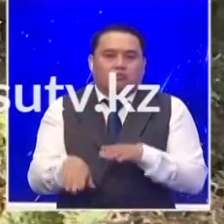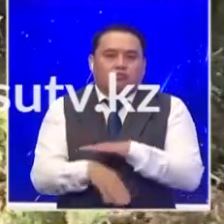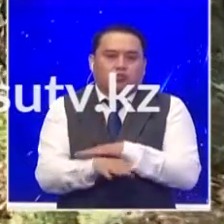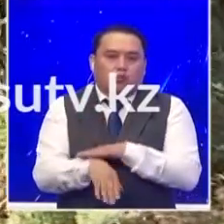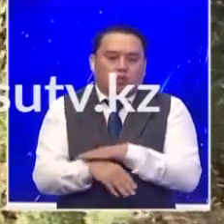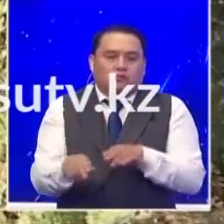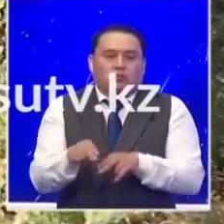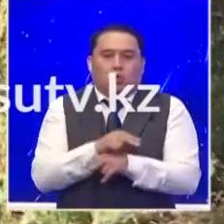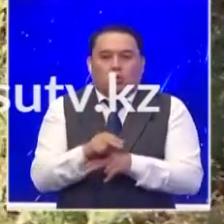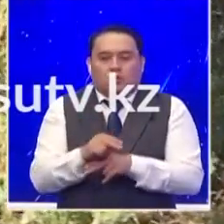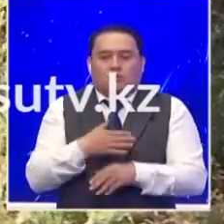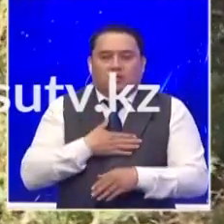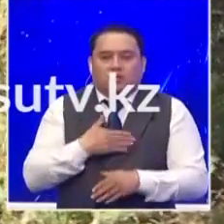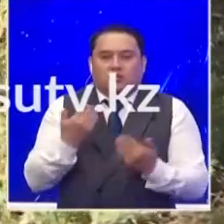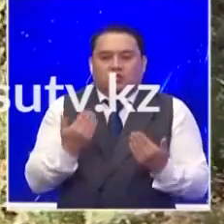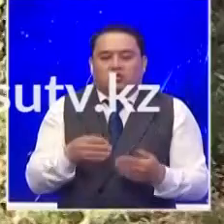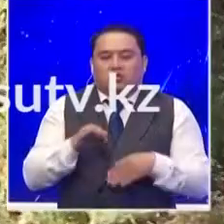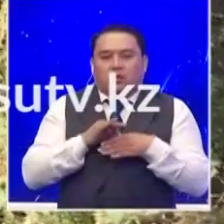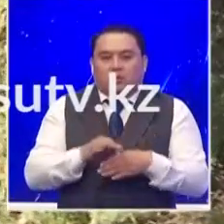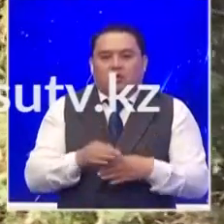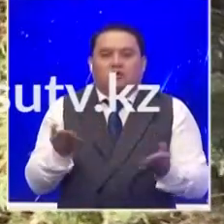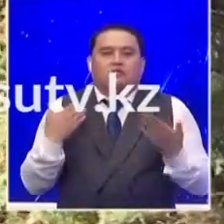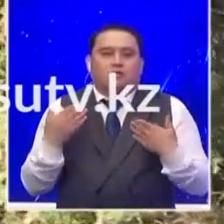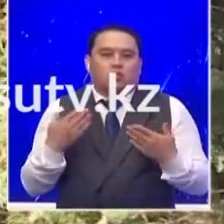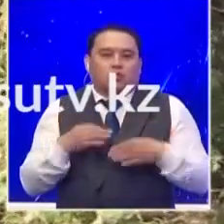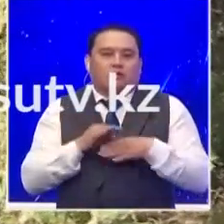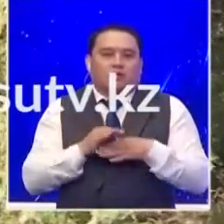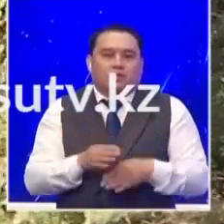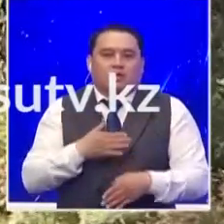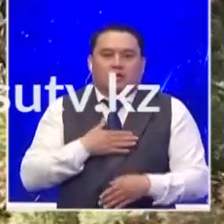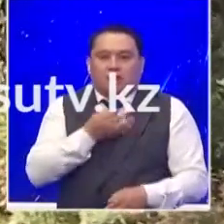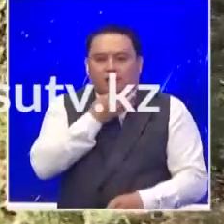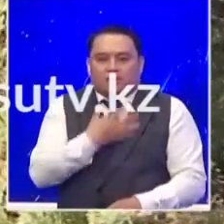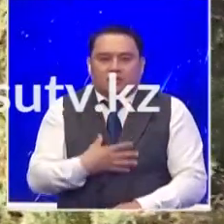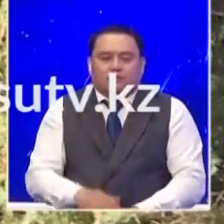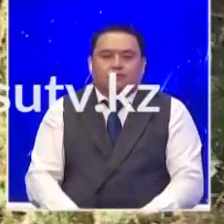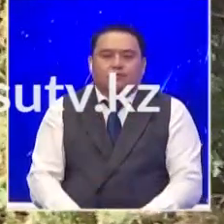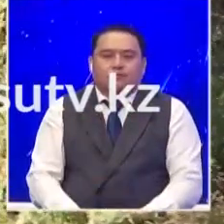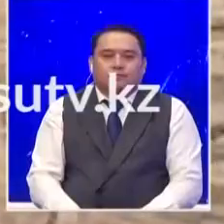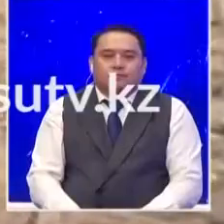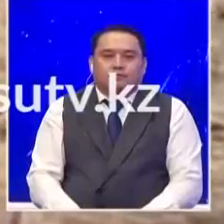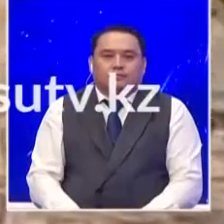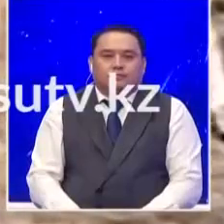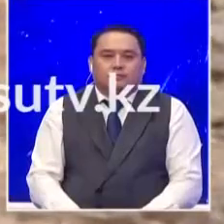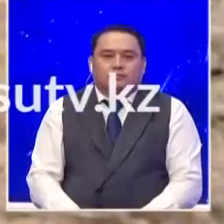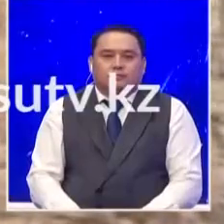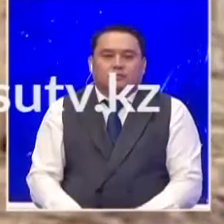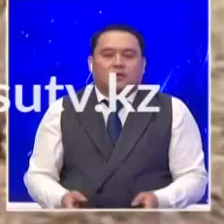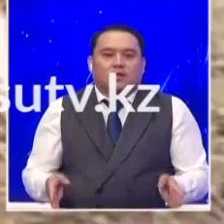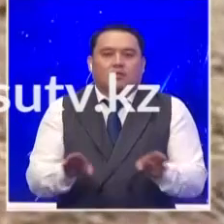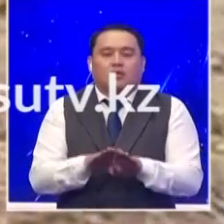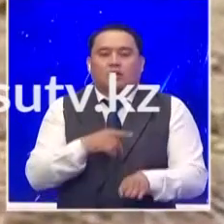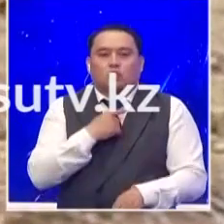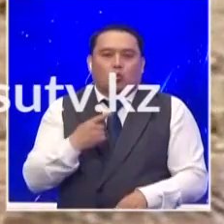его реконструировали, и мы теперь здесь часто проводим время. Нам здесь очень нравится проводить время. С закрытием областного